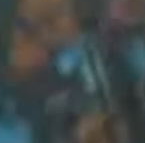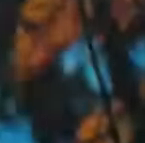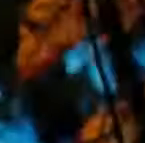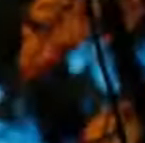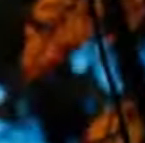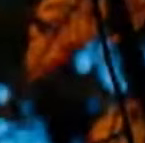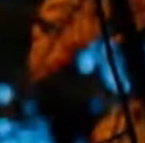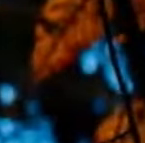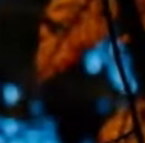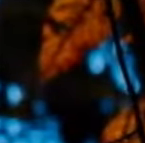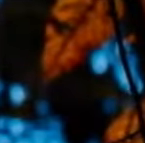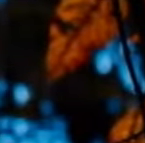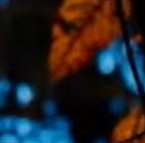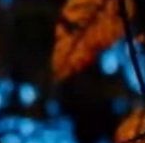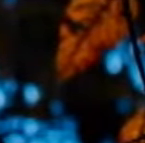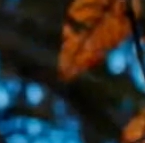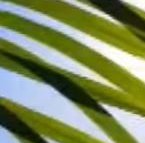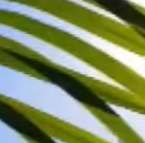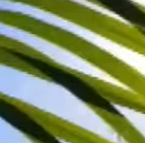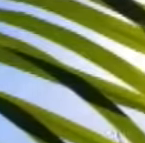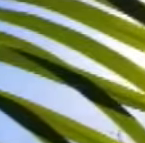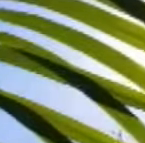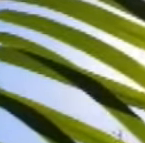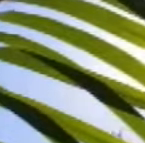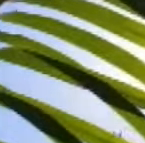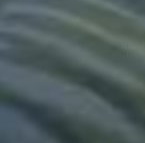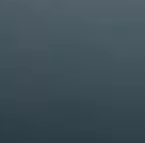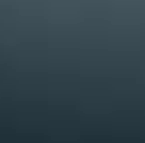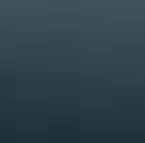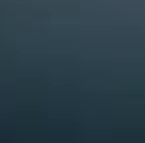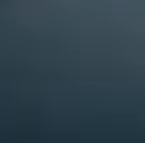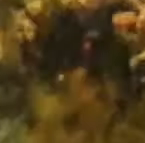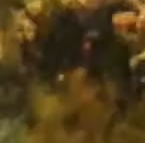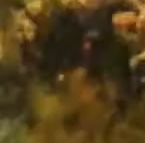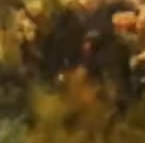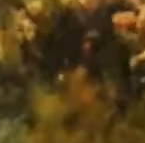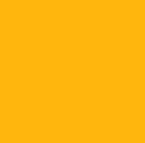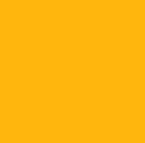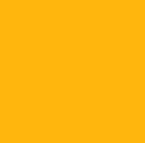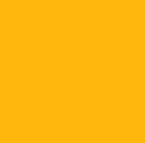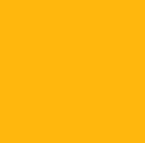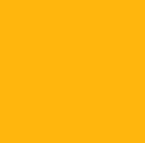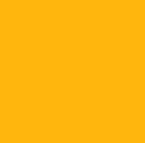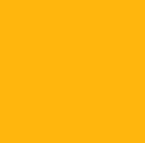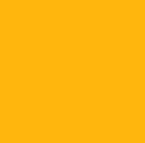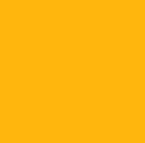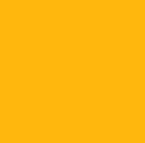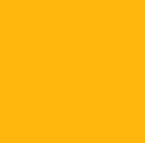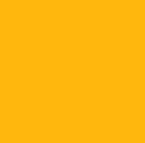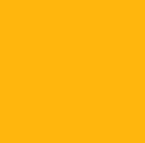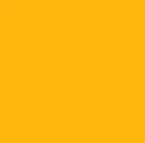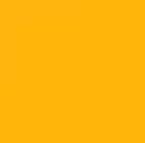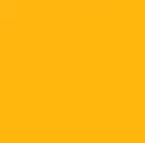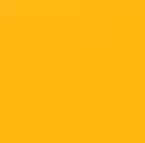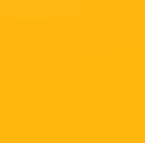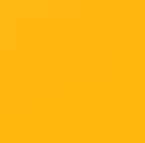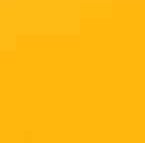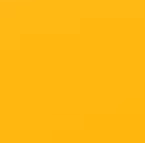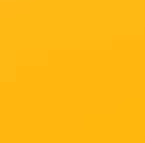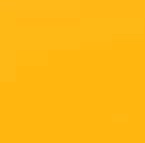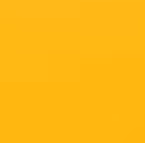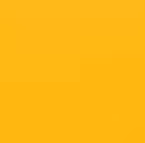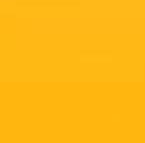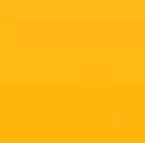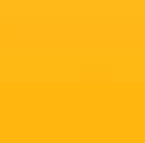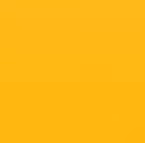Simo selitulu nilethelwa baka MTN Business. Noma simo selitulu sinjani, MTN Business yikhona usita